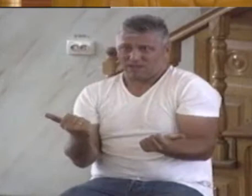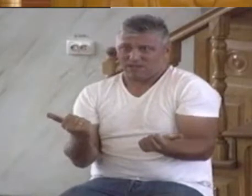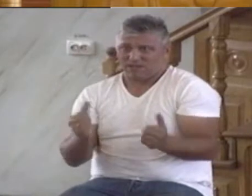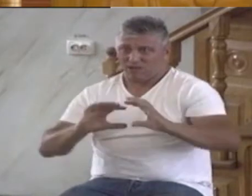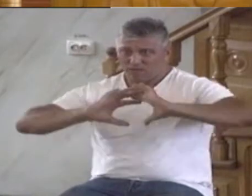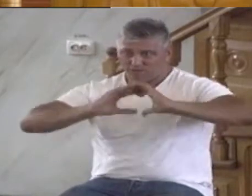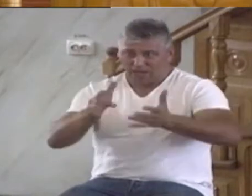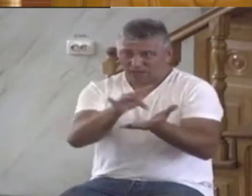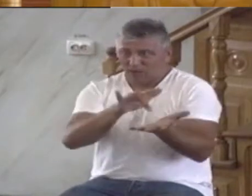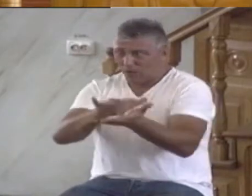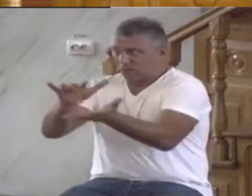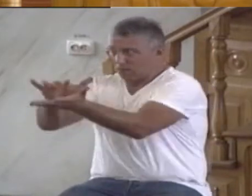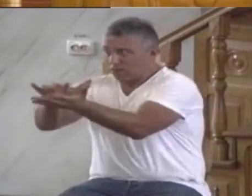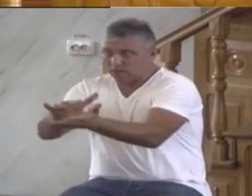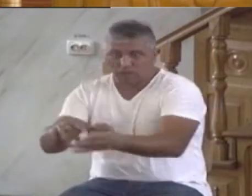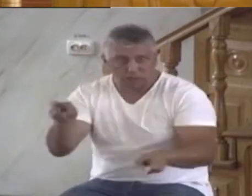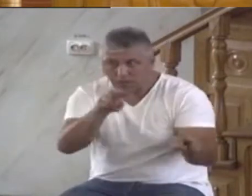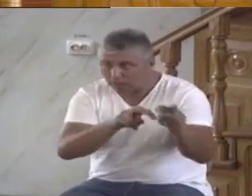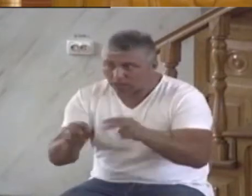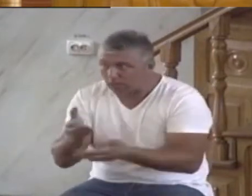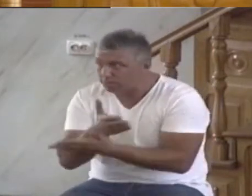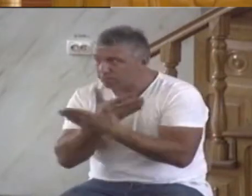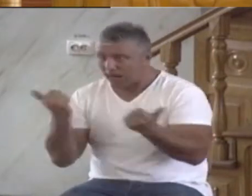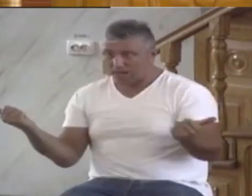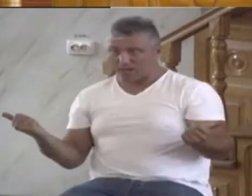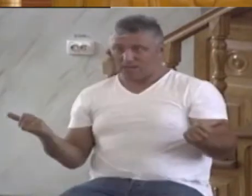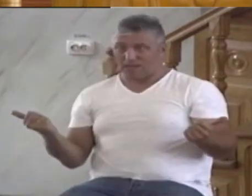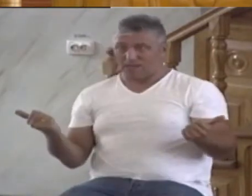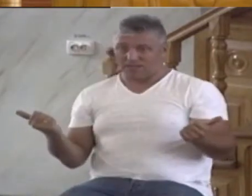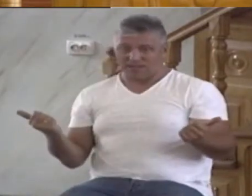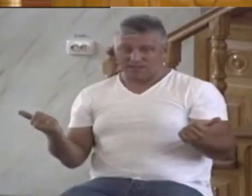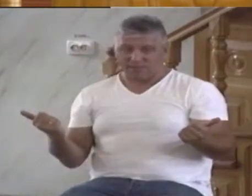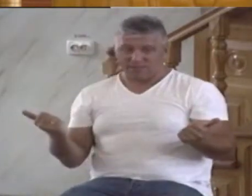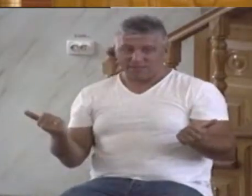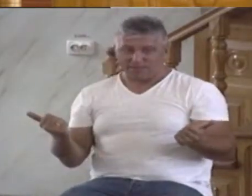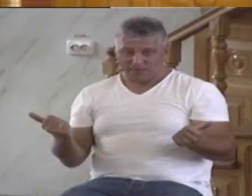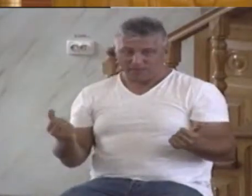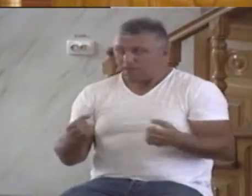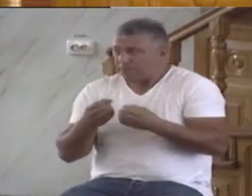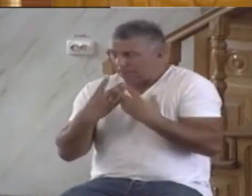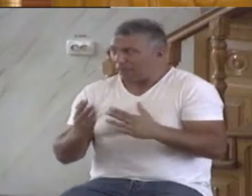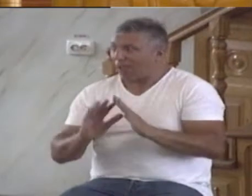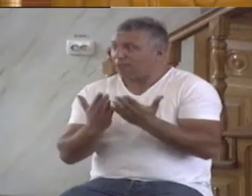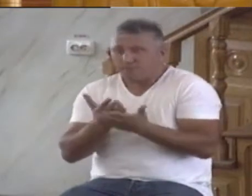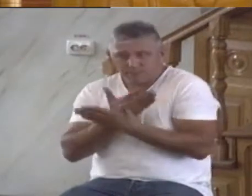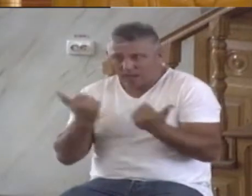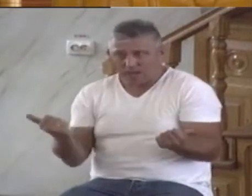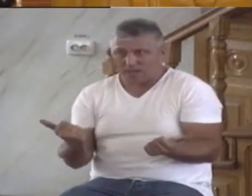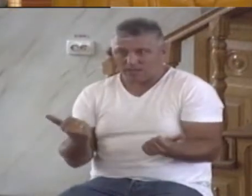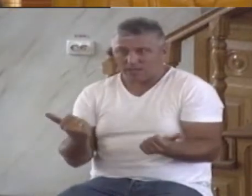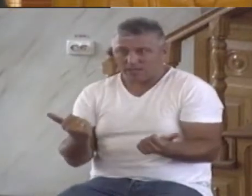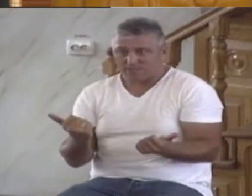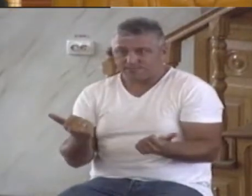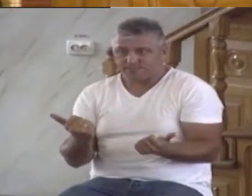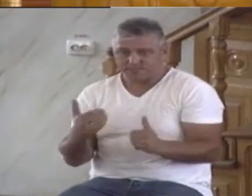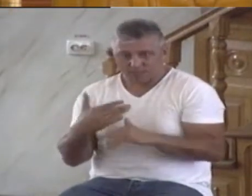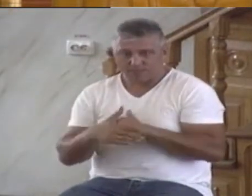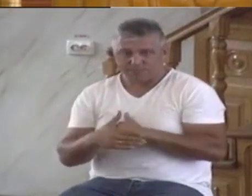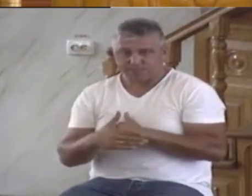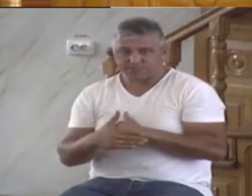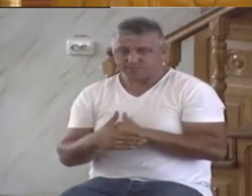Их имен нет в списке 28 панфиловцев, и вряд ли простой обыватель с первого раза, без того,